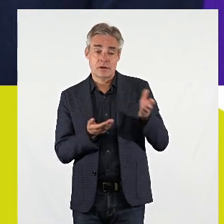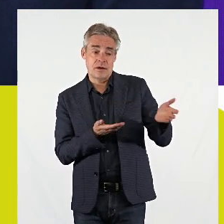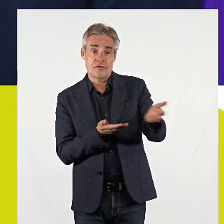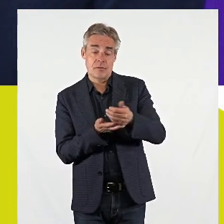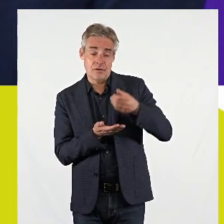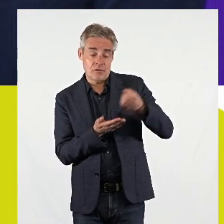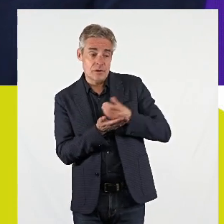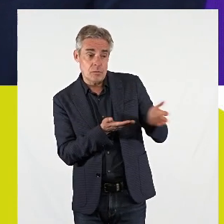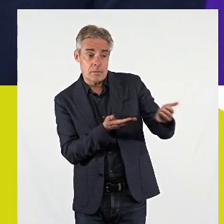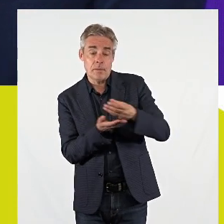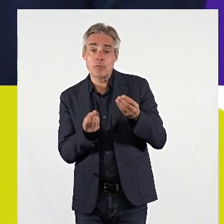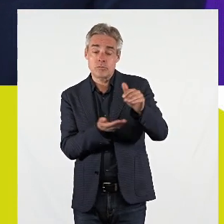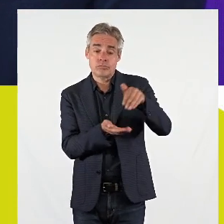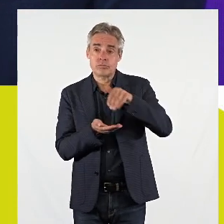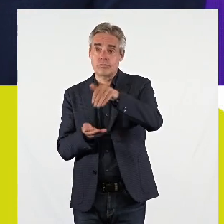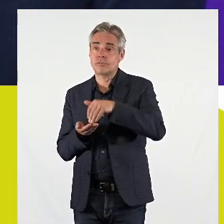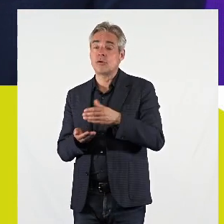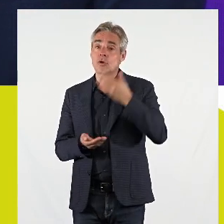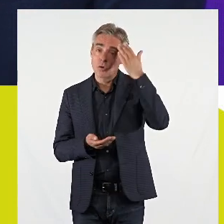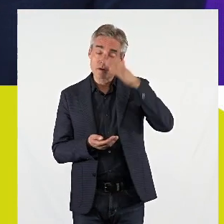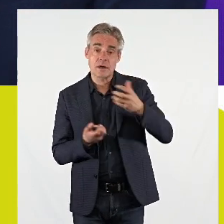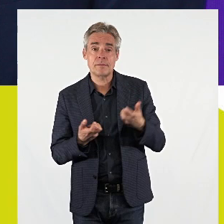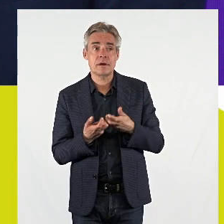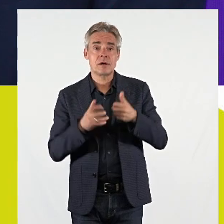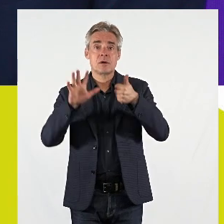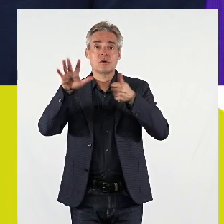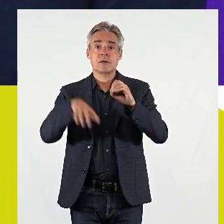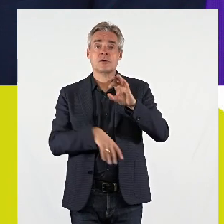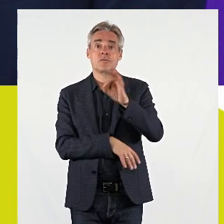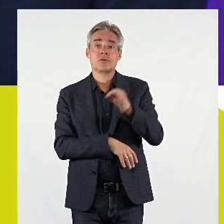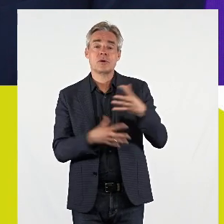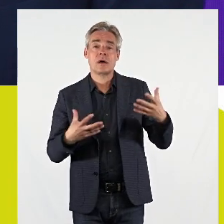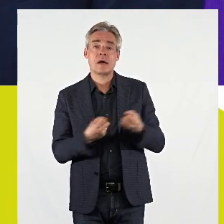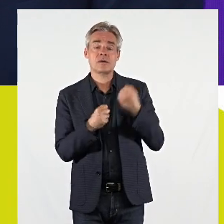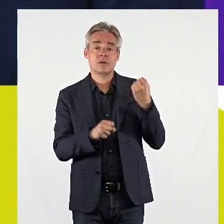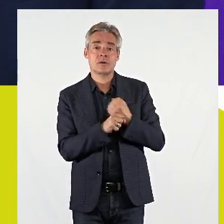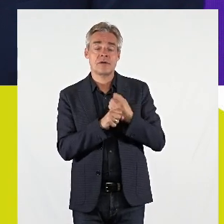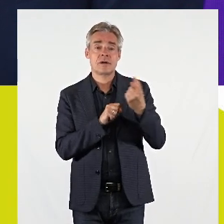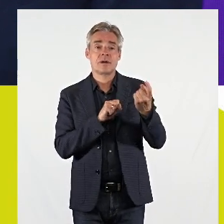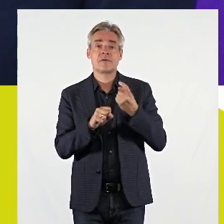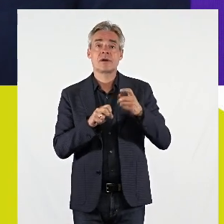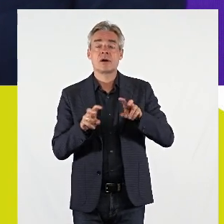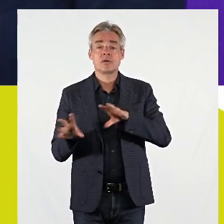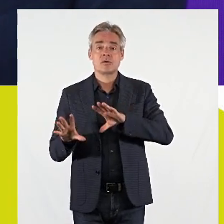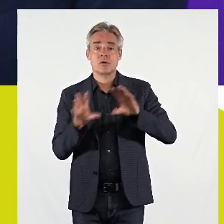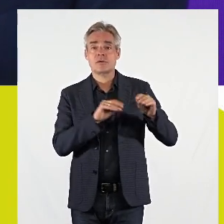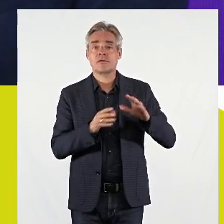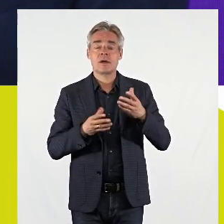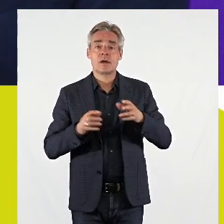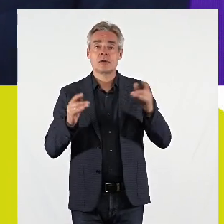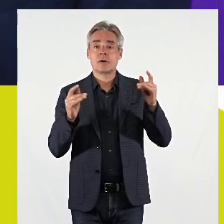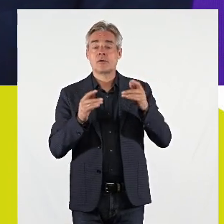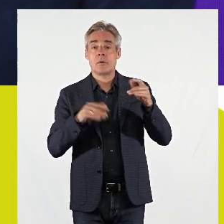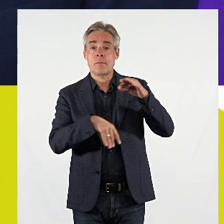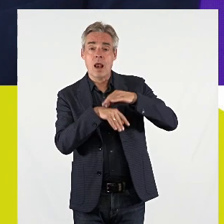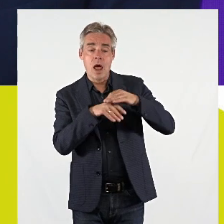voie. On sait ensuite que 60% des accidents de travail, c'est des accidents de transfert, de manutention de patients. On sait que